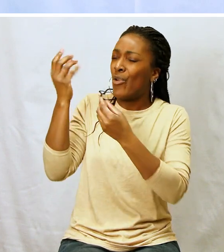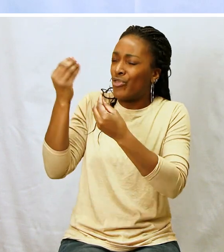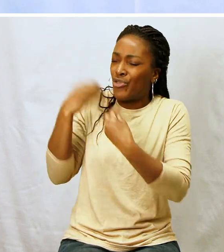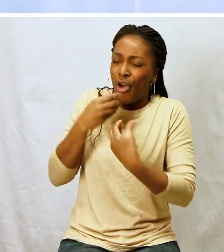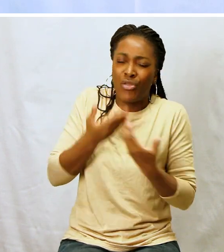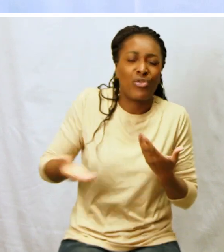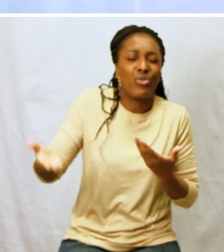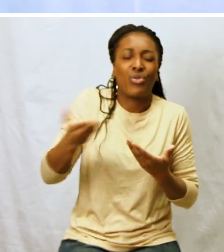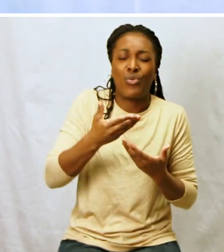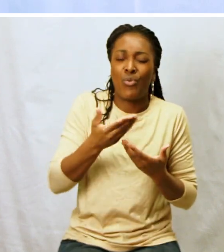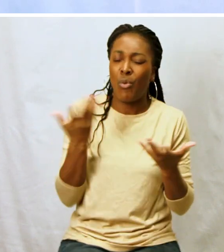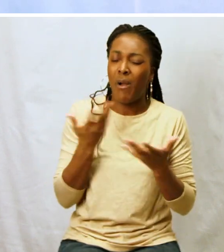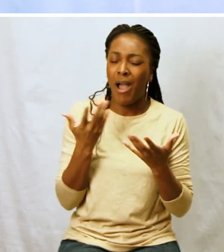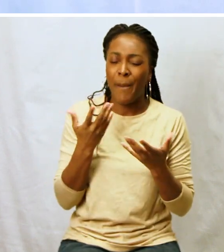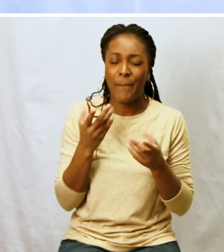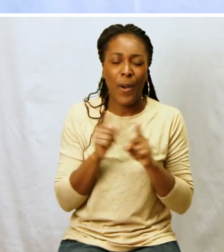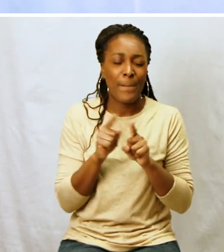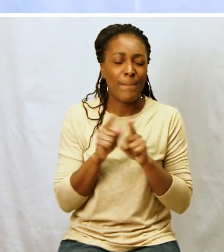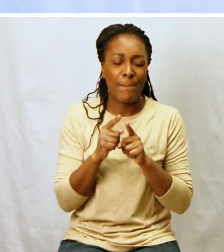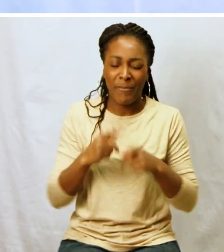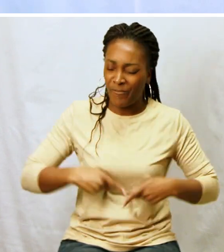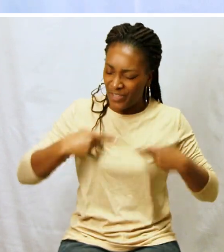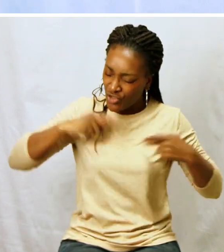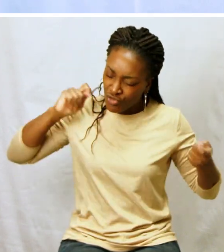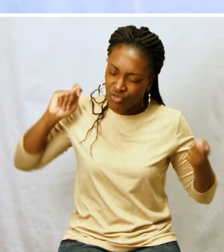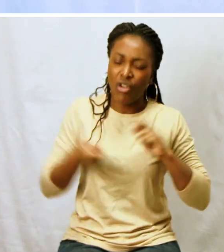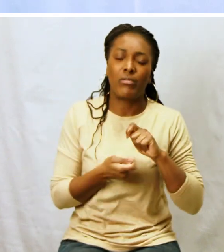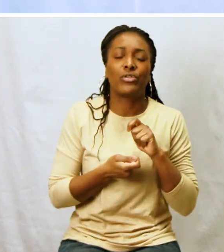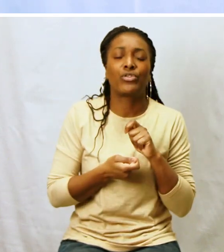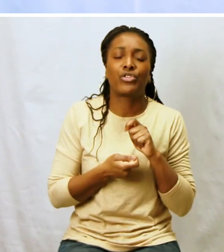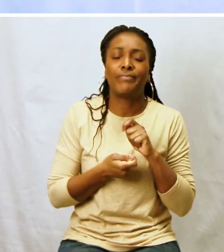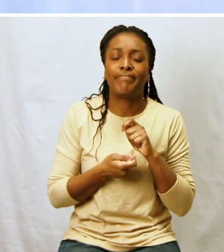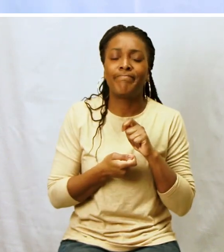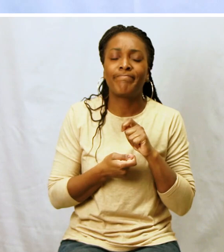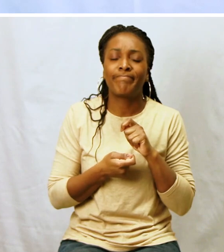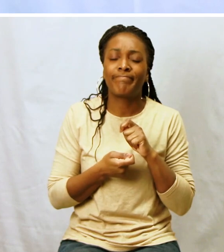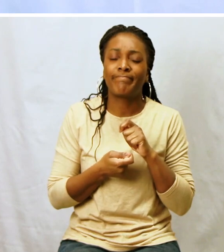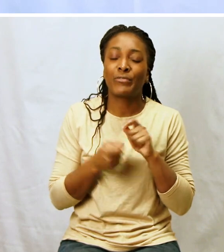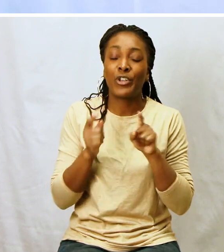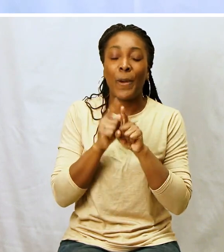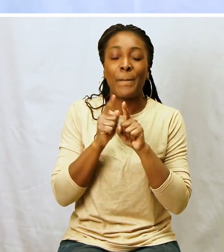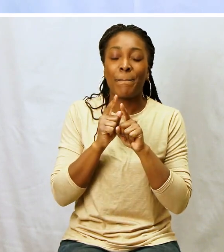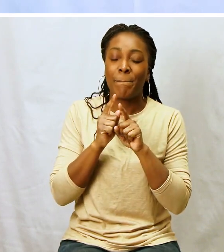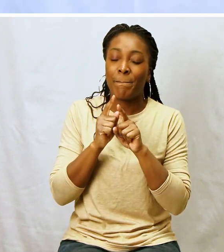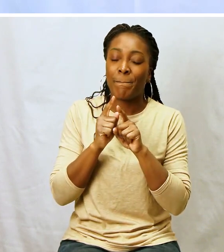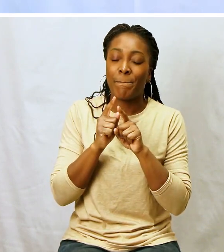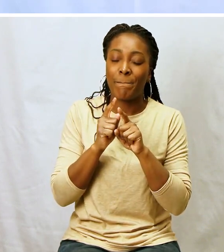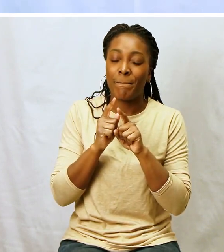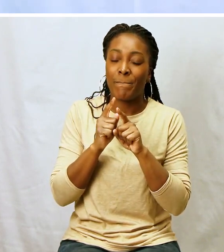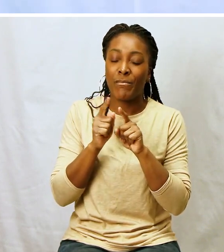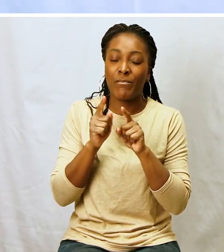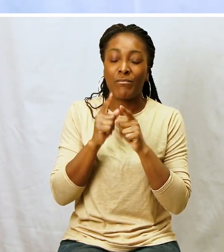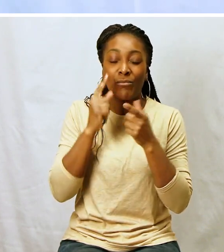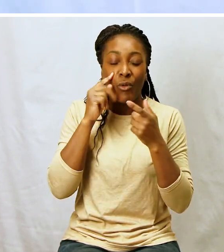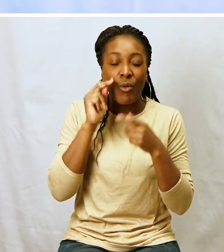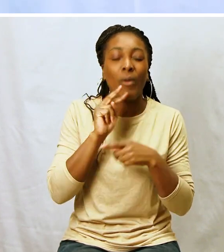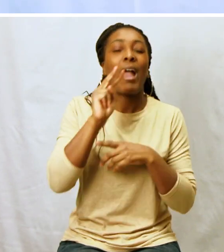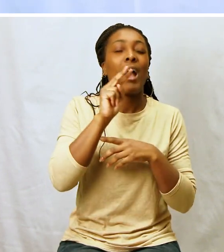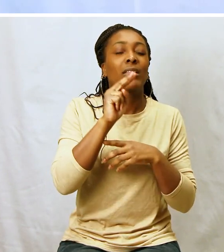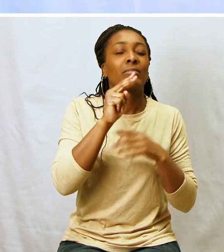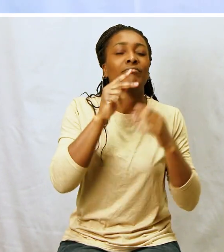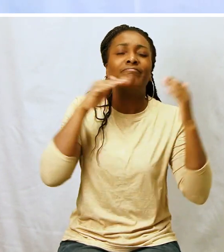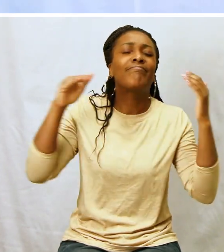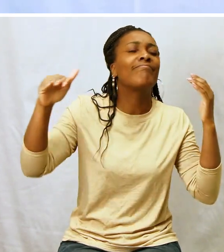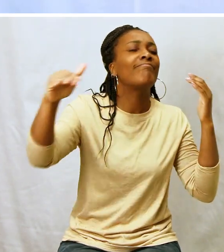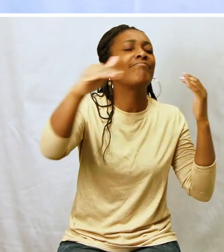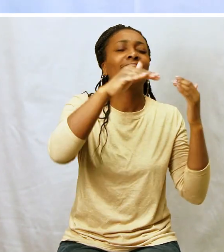notre Dieu de changer Seigneur mon Dieu nos vies et de rentrer Seigneur et de voir l'horizon qui se dessine. Seigneur, même si nous ne pouvons pas tout